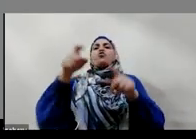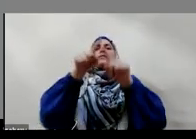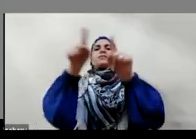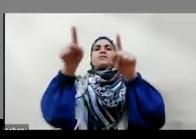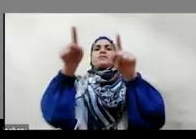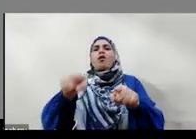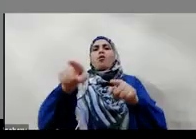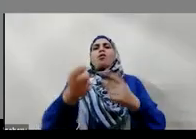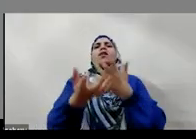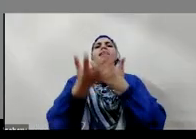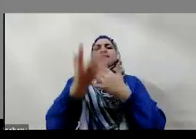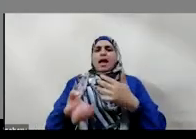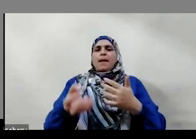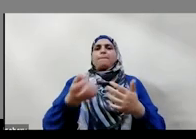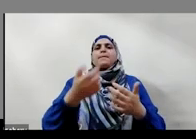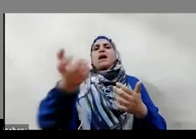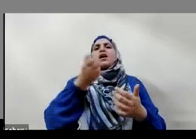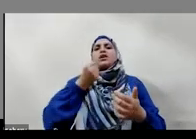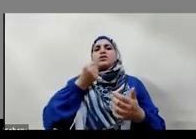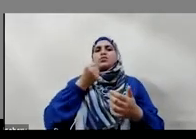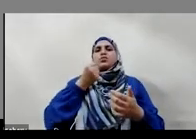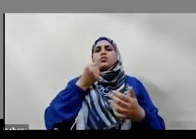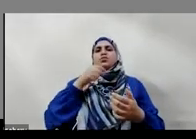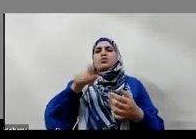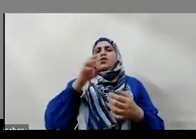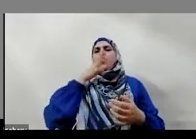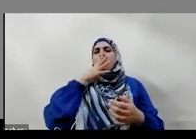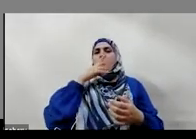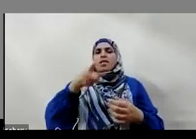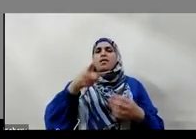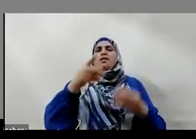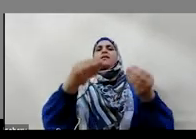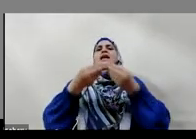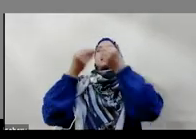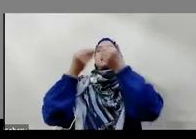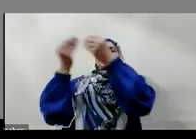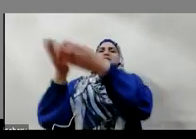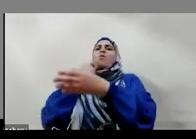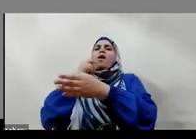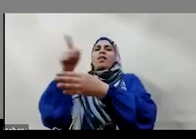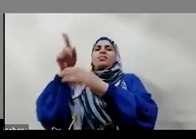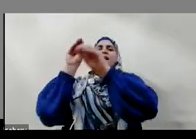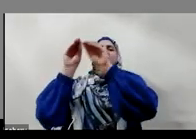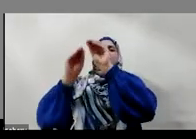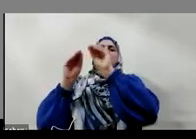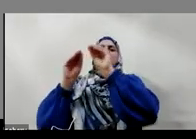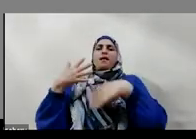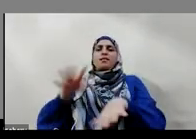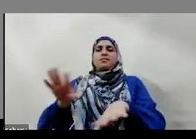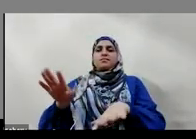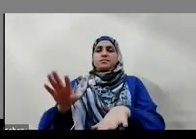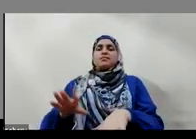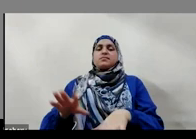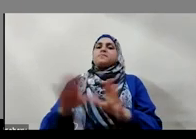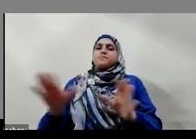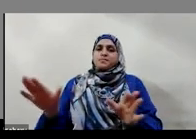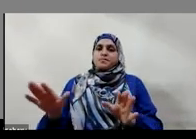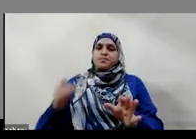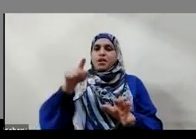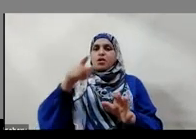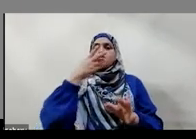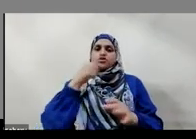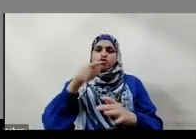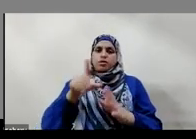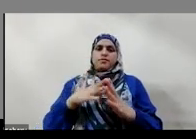فورم هيفتح لكم اللاتر اوف ريفرنس او ريكومنديشن لاتر. ده الفورم اللي حضراتكم لو